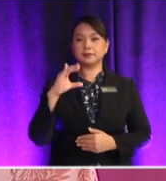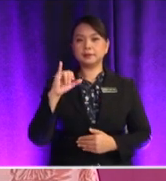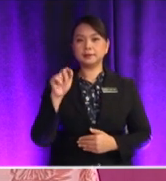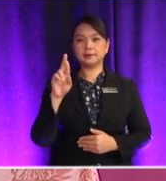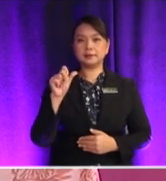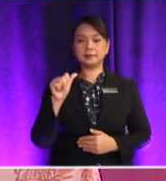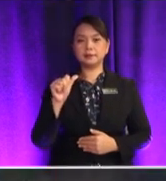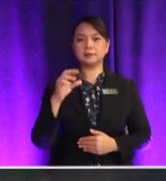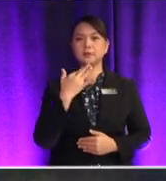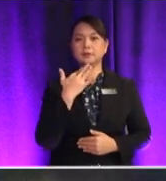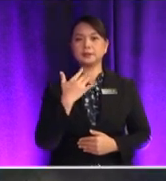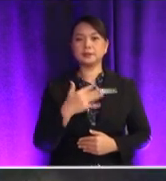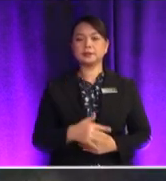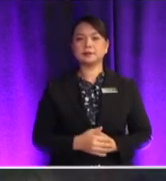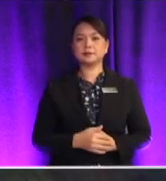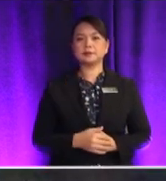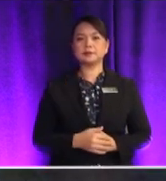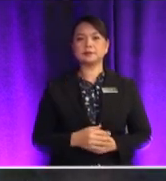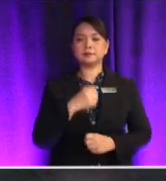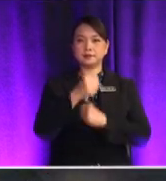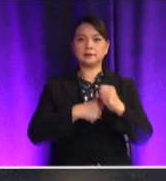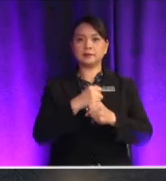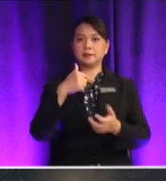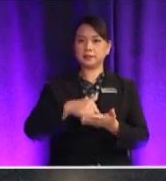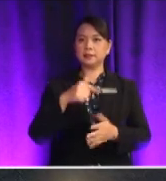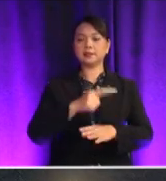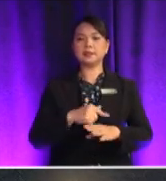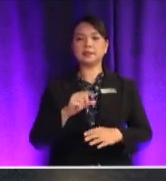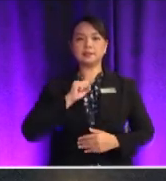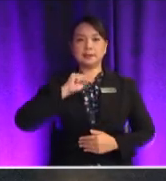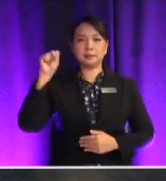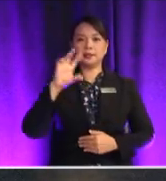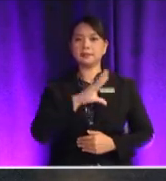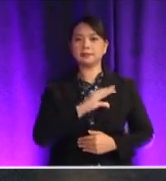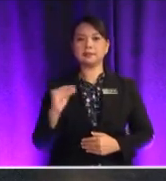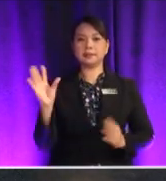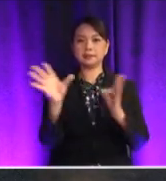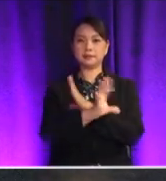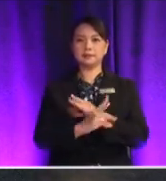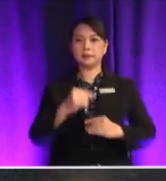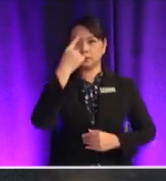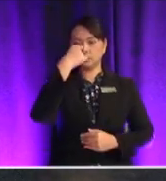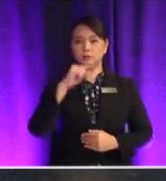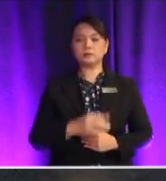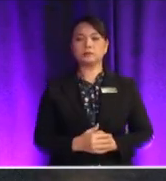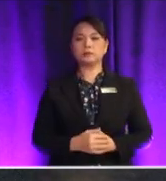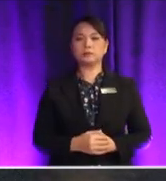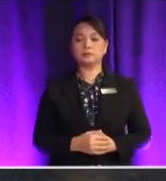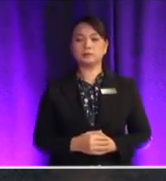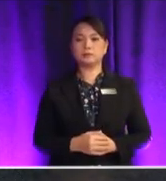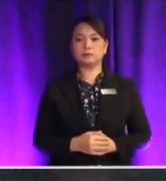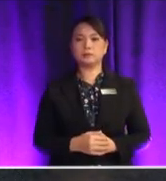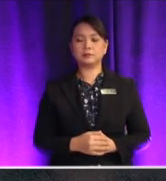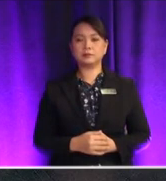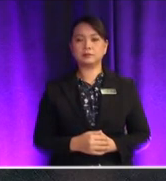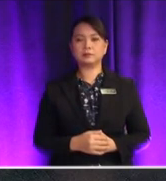tu? Kita berada di Sabah dan Sarawak lah. Okay, mereka berkunjung ke sana untuk mengetengahkan etnik-etnik Sabah